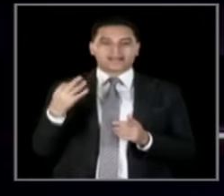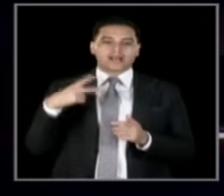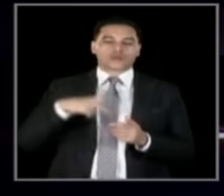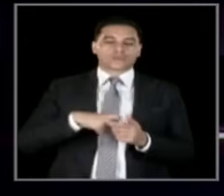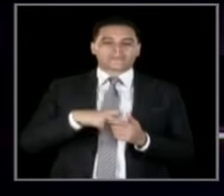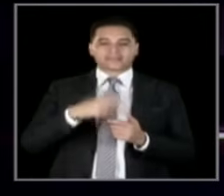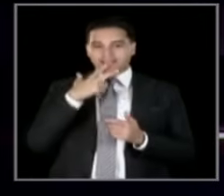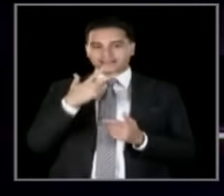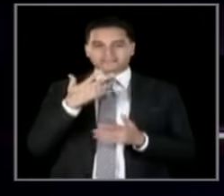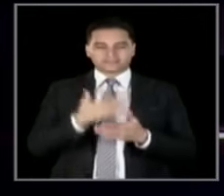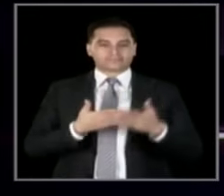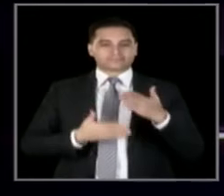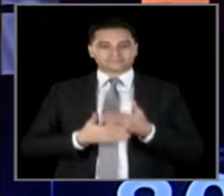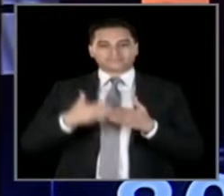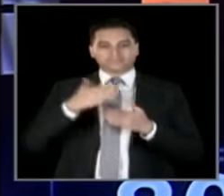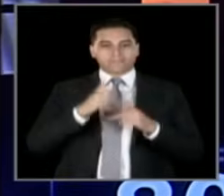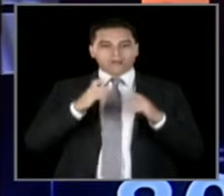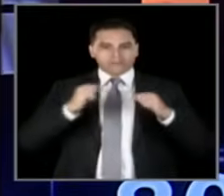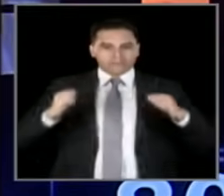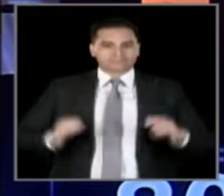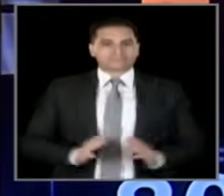1983. سرعة ضخ المية